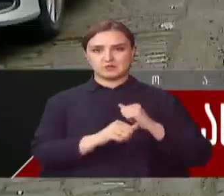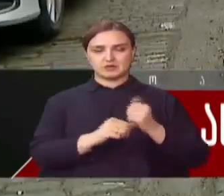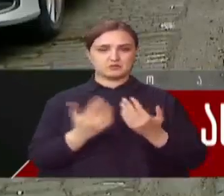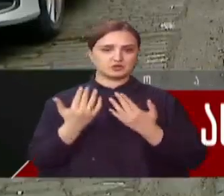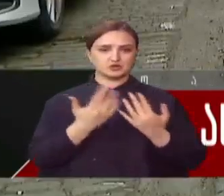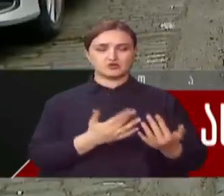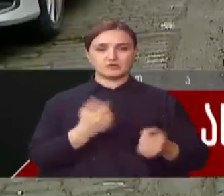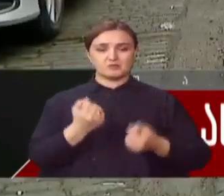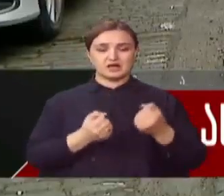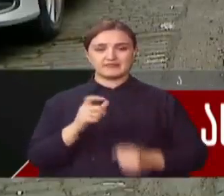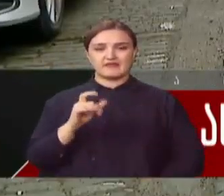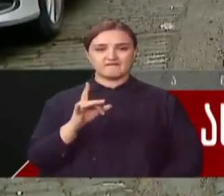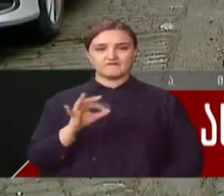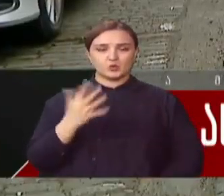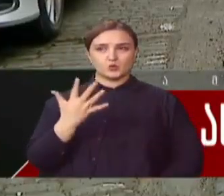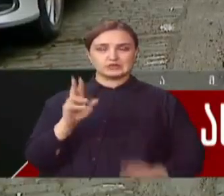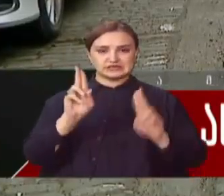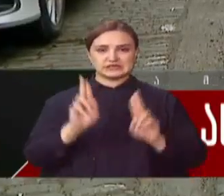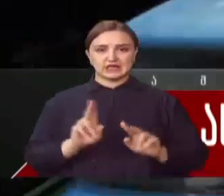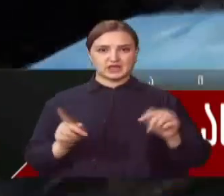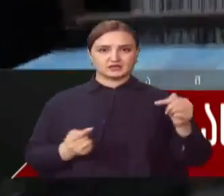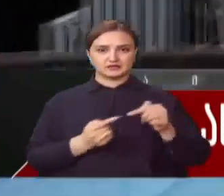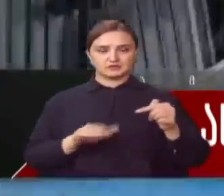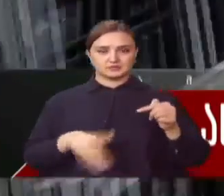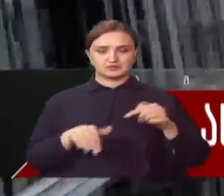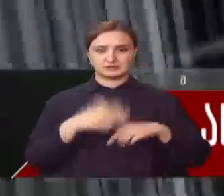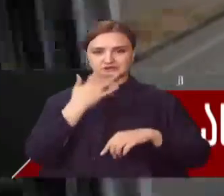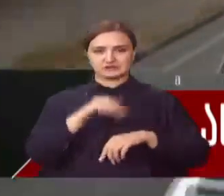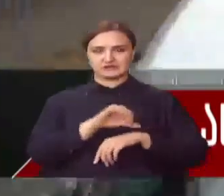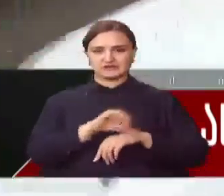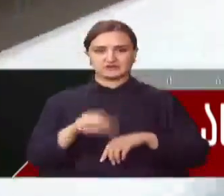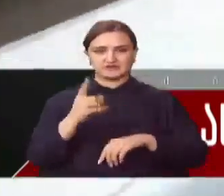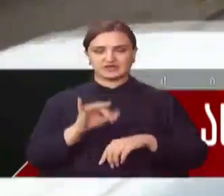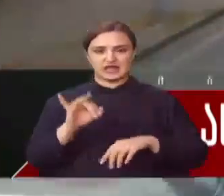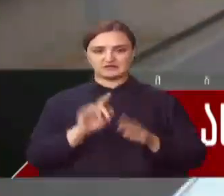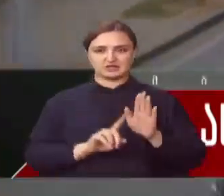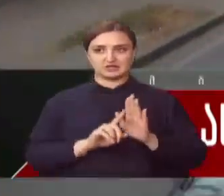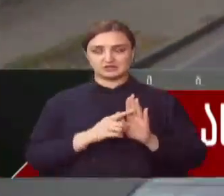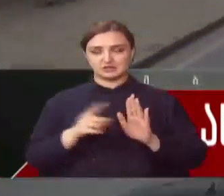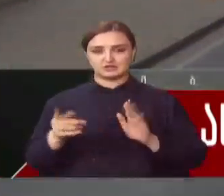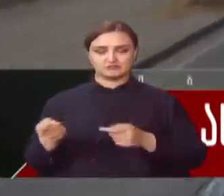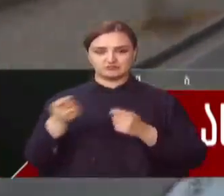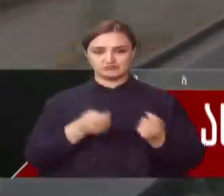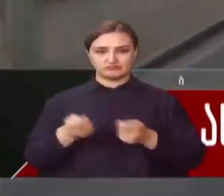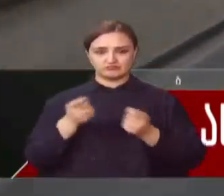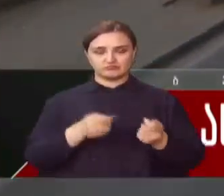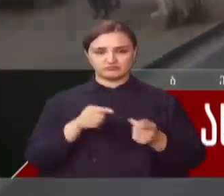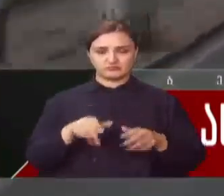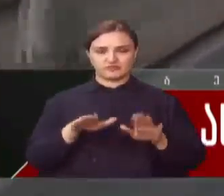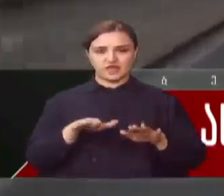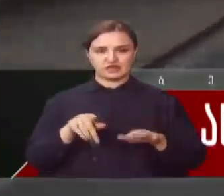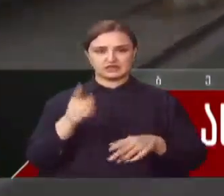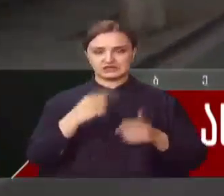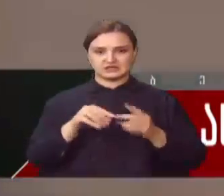მანქანა, რომელიც ევრო 5 სტანდარტს ვერ აკმაყოფილებს და საზღვარზე 1 იანვრის შემდეგ შემოვა, ავტოიმპორტიორი მას ადგილზე